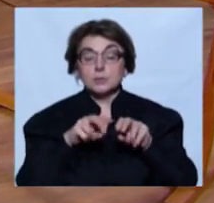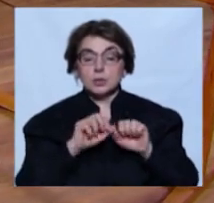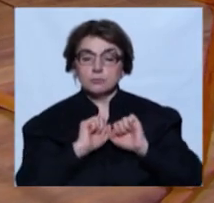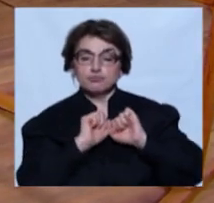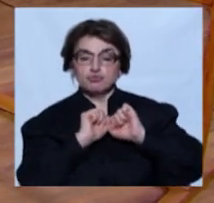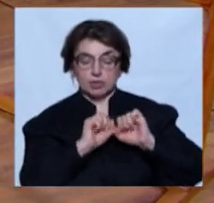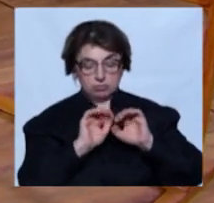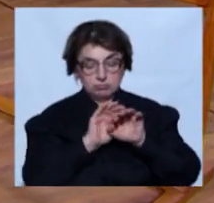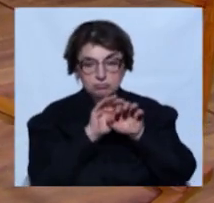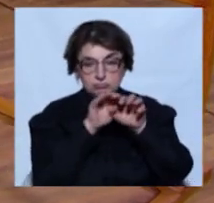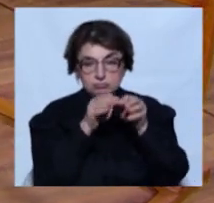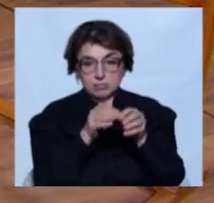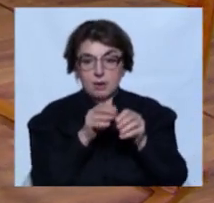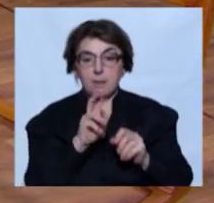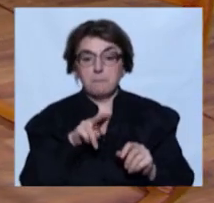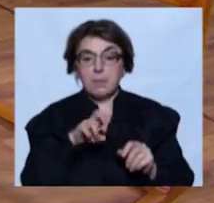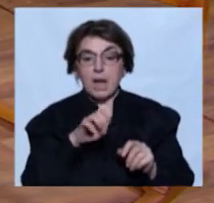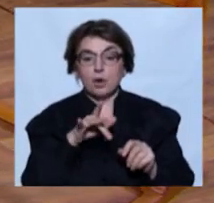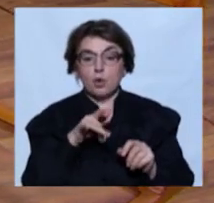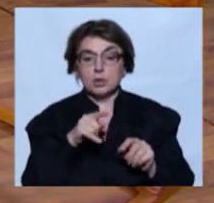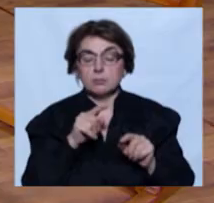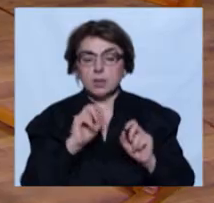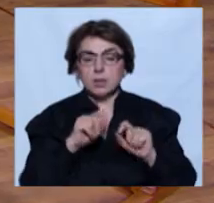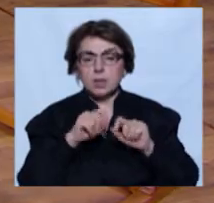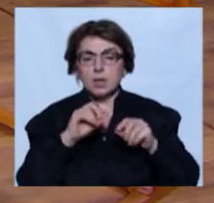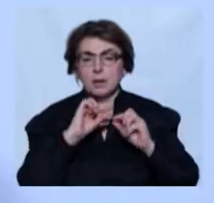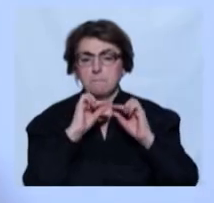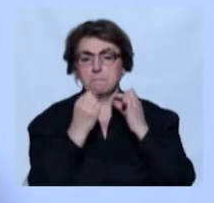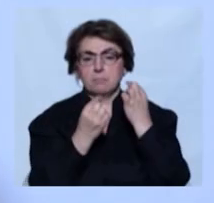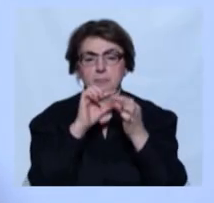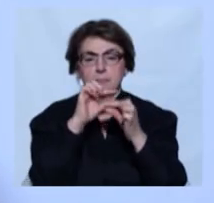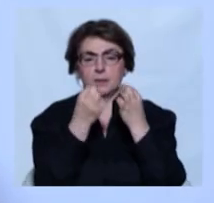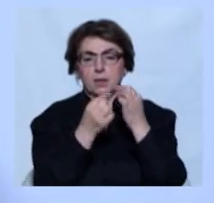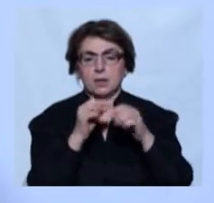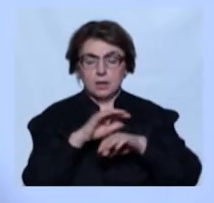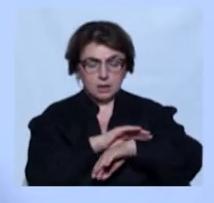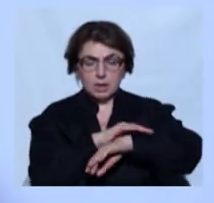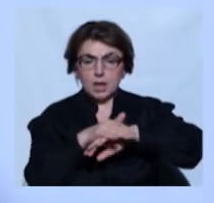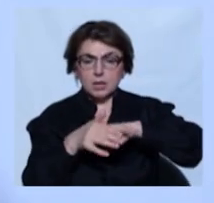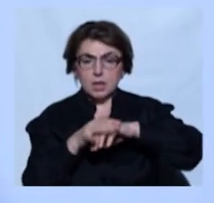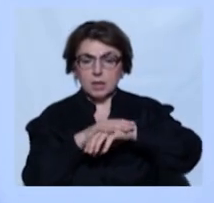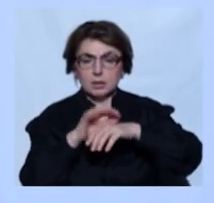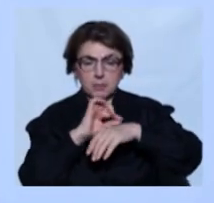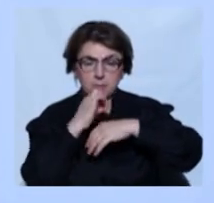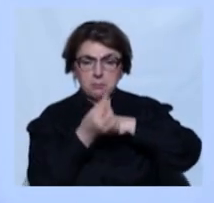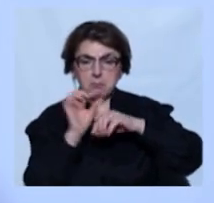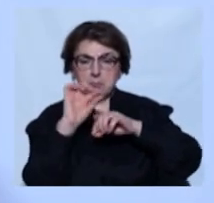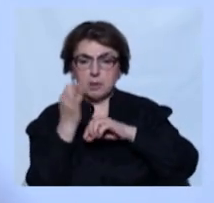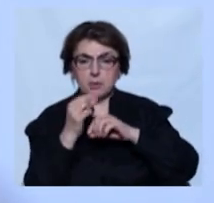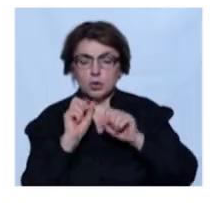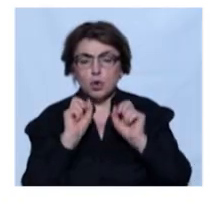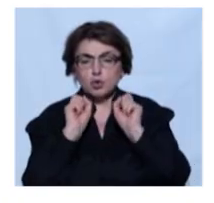ჯავშნოსან ძოძუმწოვარ პანგოლინზე. მას აქვს ერთგვარი ფირფიტები, კანი აქვს დაფარული ფირფიტებით, საფრთხის